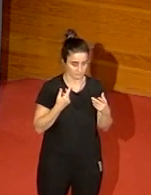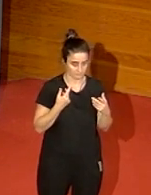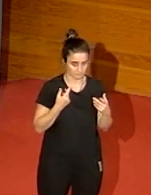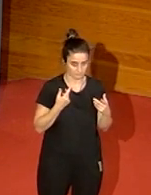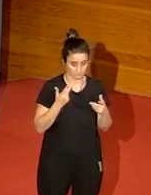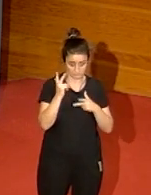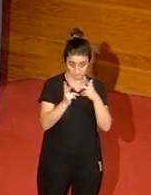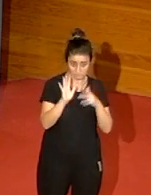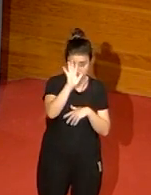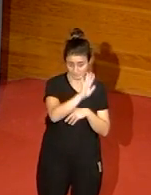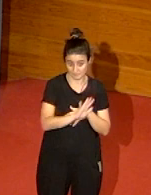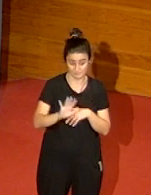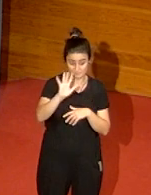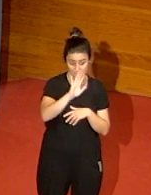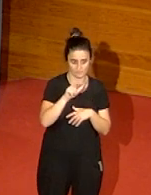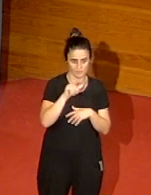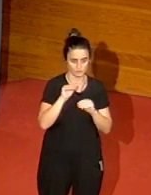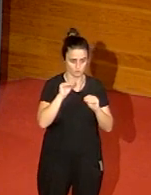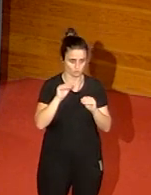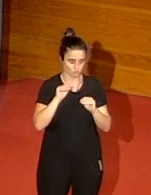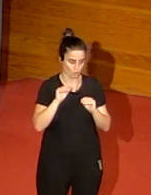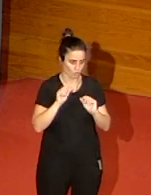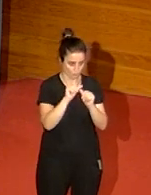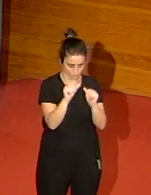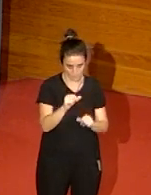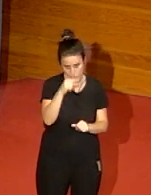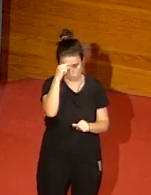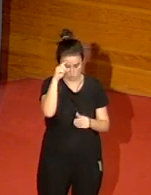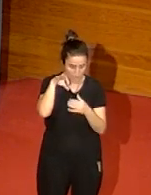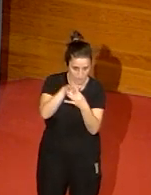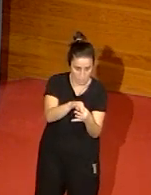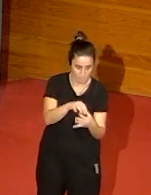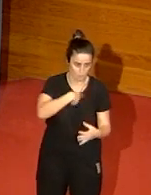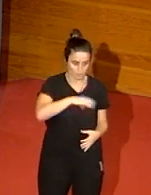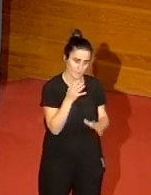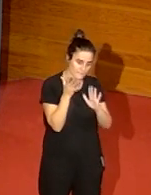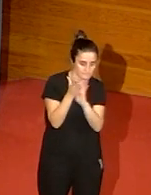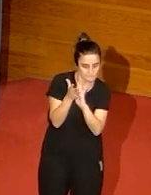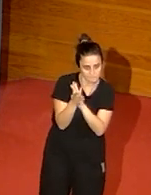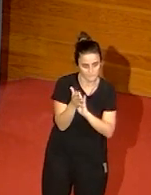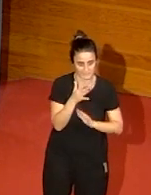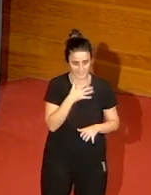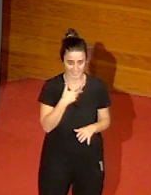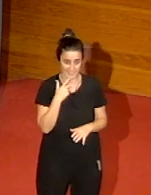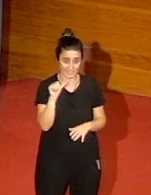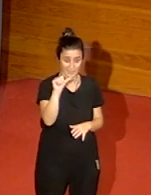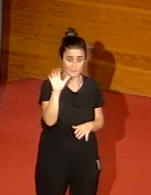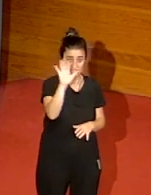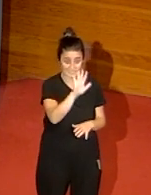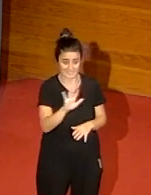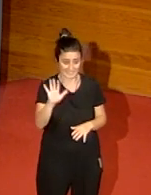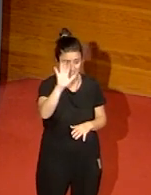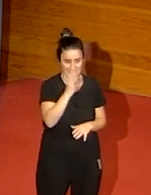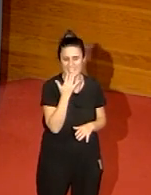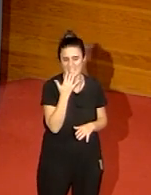Euskal Herrian dauden patroi kulturalei erabat lotuta daude, eta nolabait ere hori kontatu beharra dago. Zergatik jartzen dugu mendebaldean